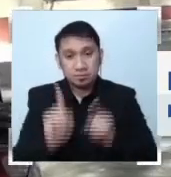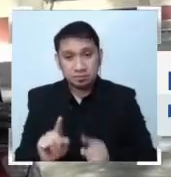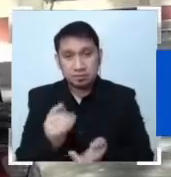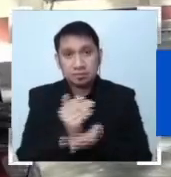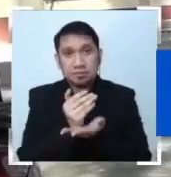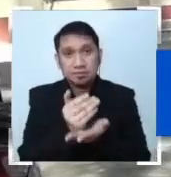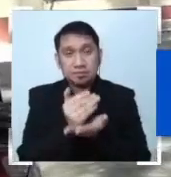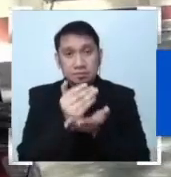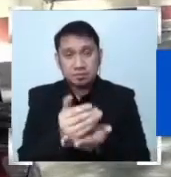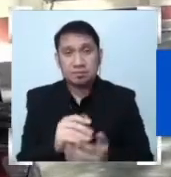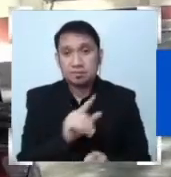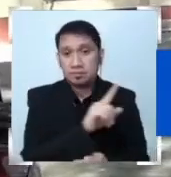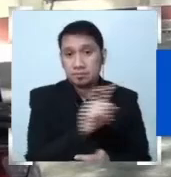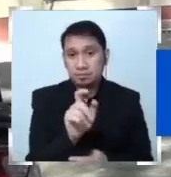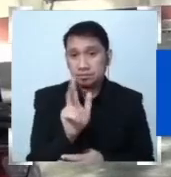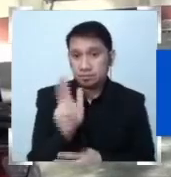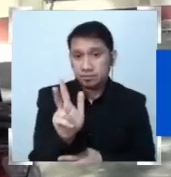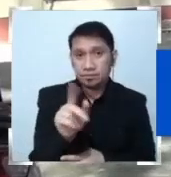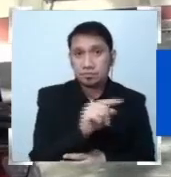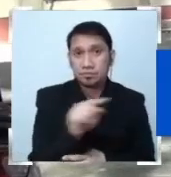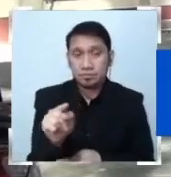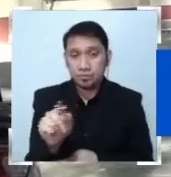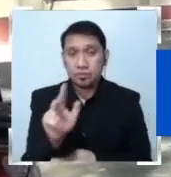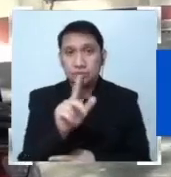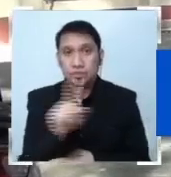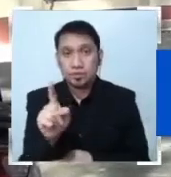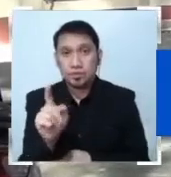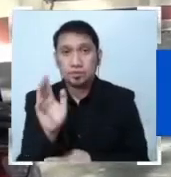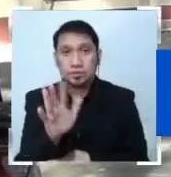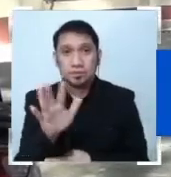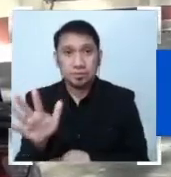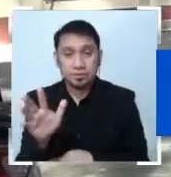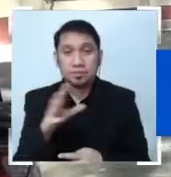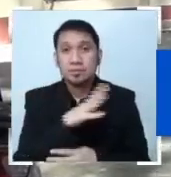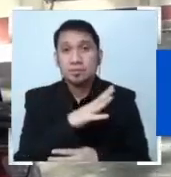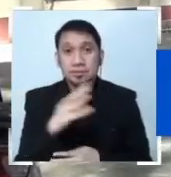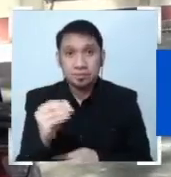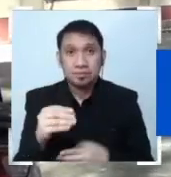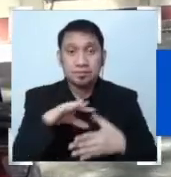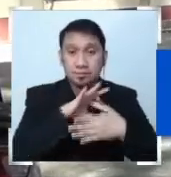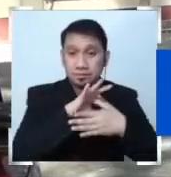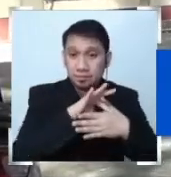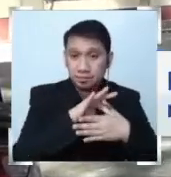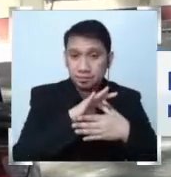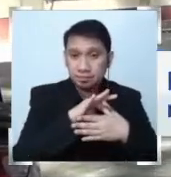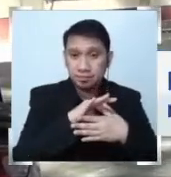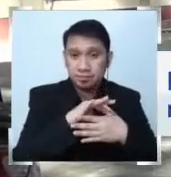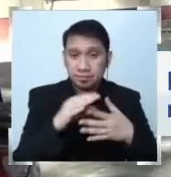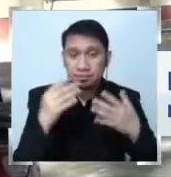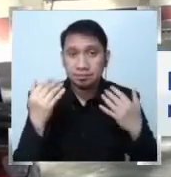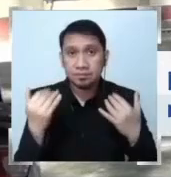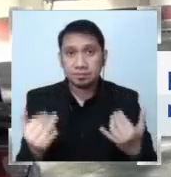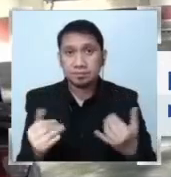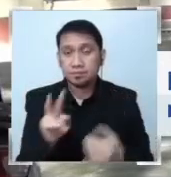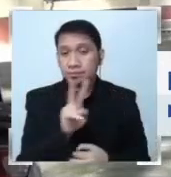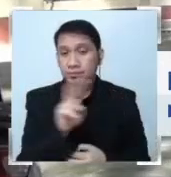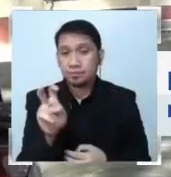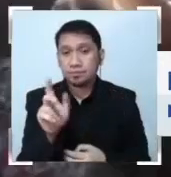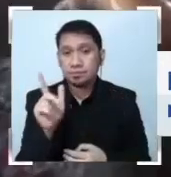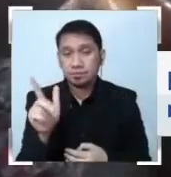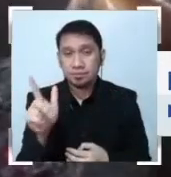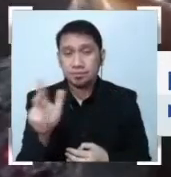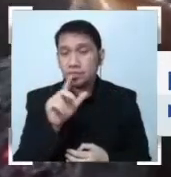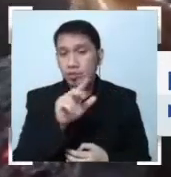155 ang bentahan po, ng live weight po. And then yung sa karne naman po, umaabot po ang 230 to